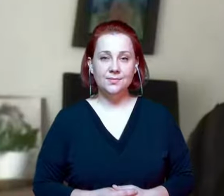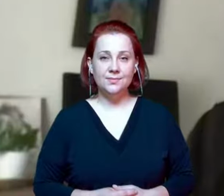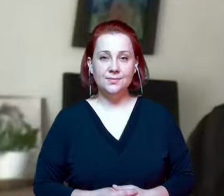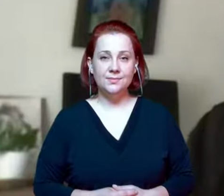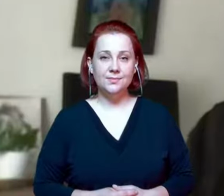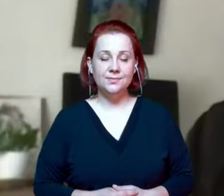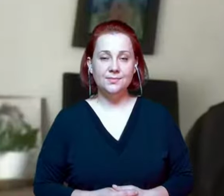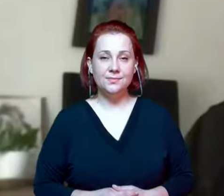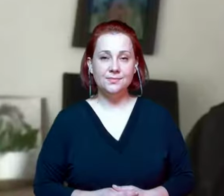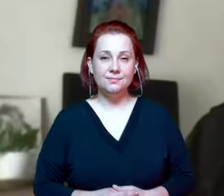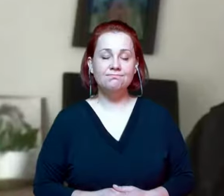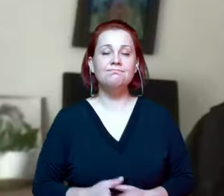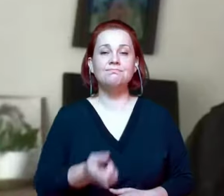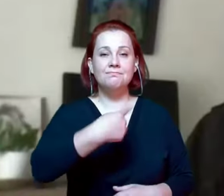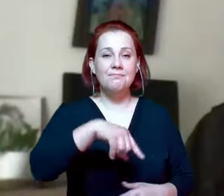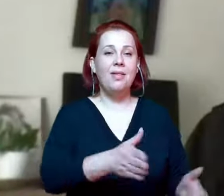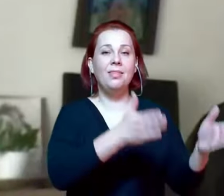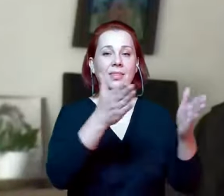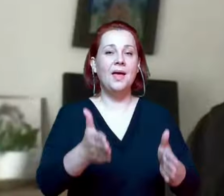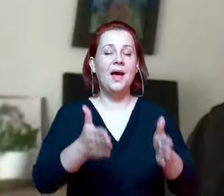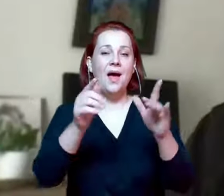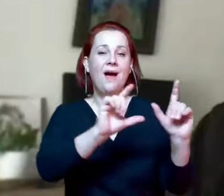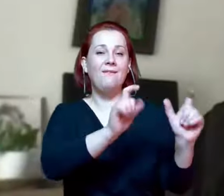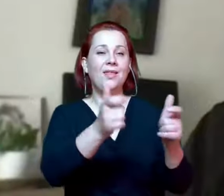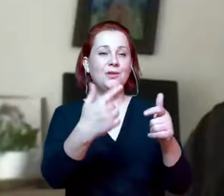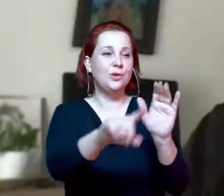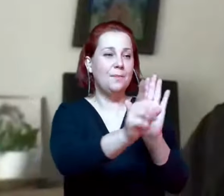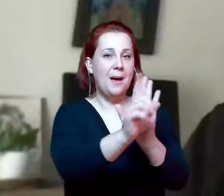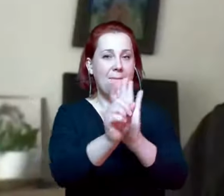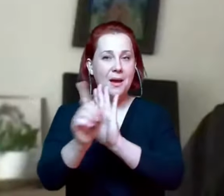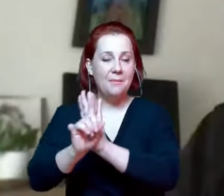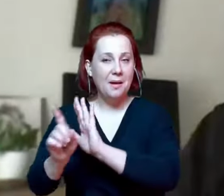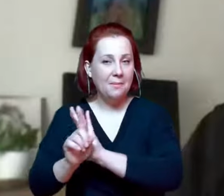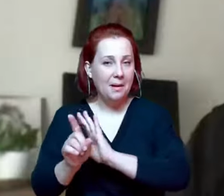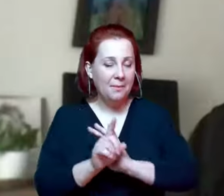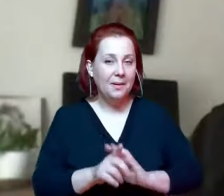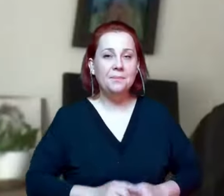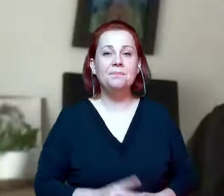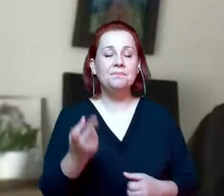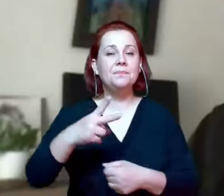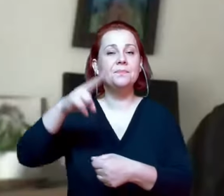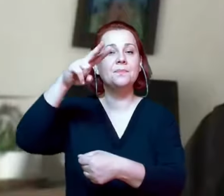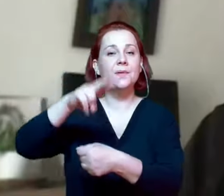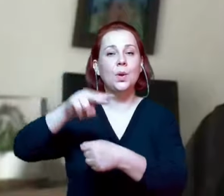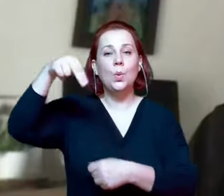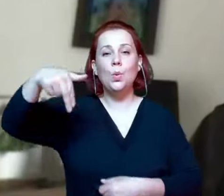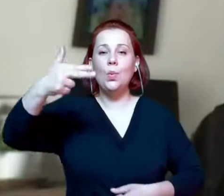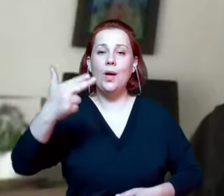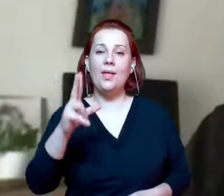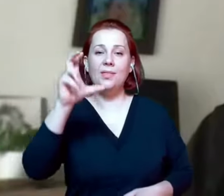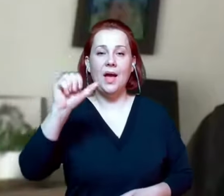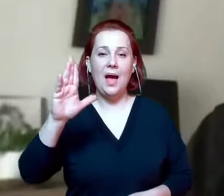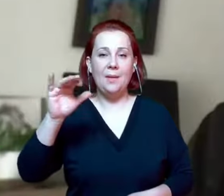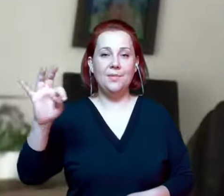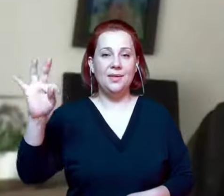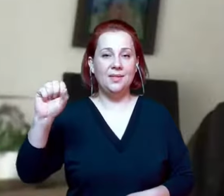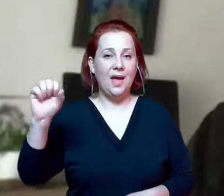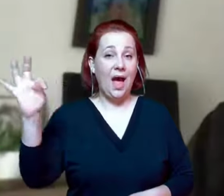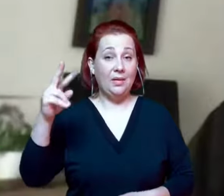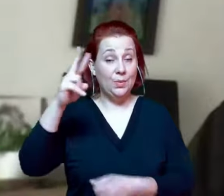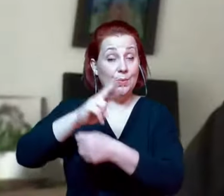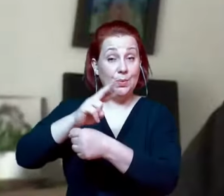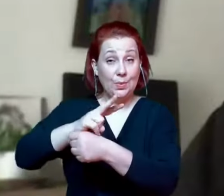uczestnikami kolejnych wydarzeń pod auspicjami UN Habitat. I myślę, że